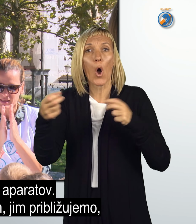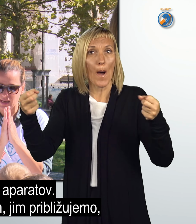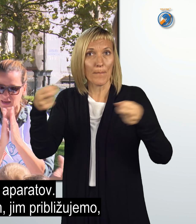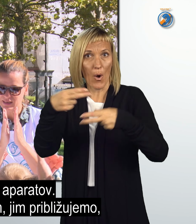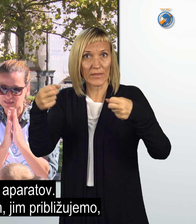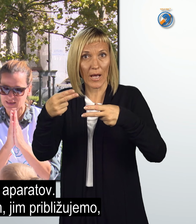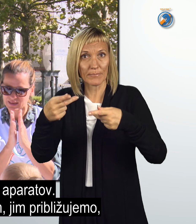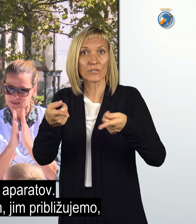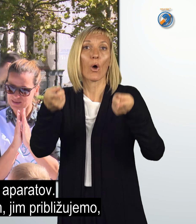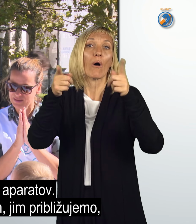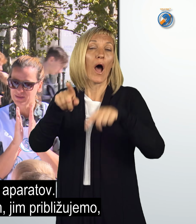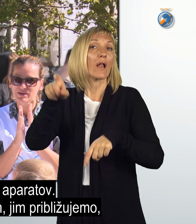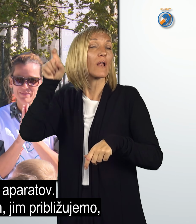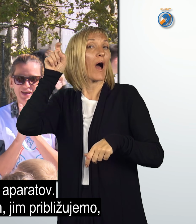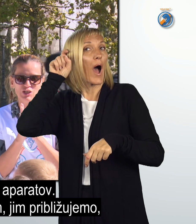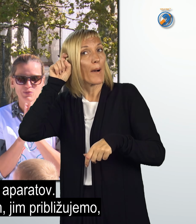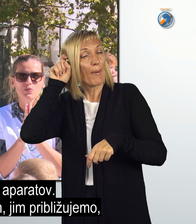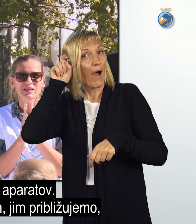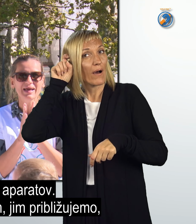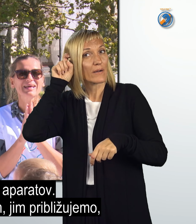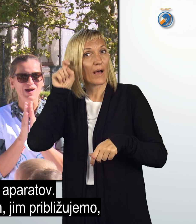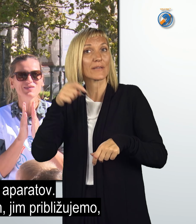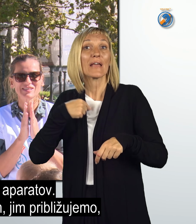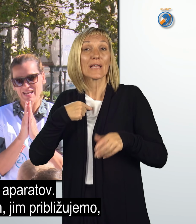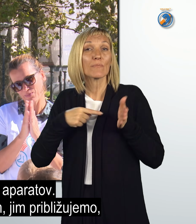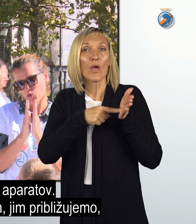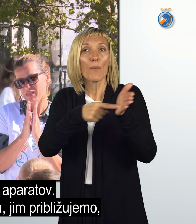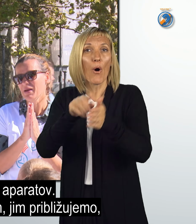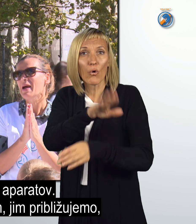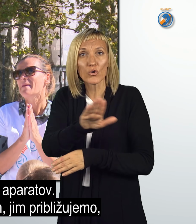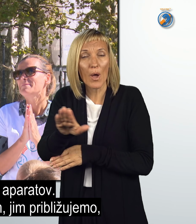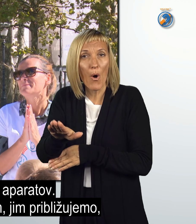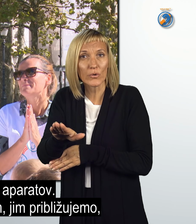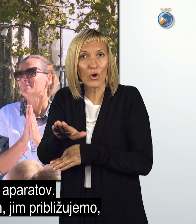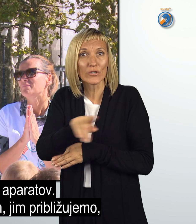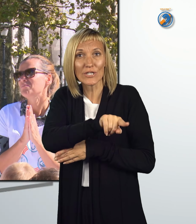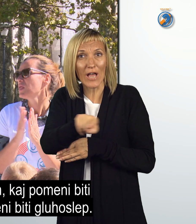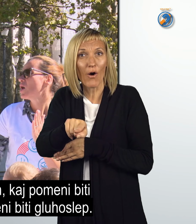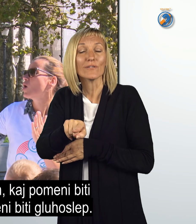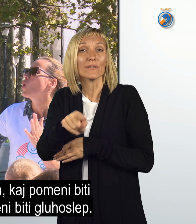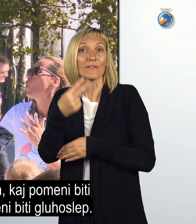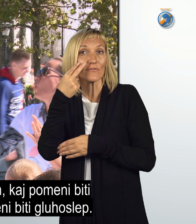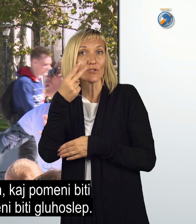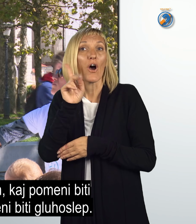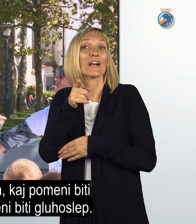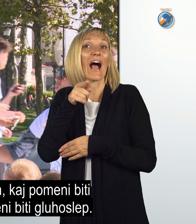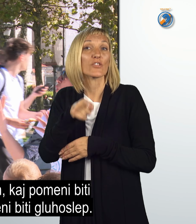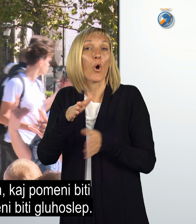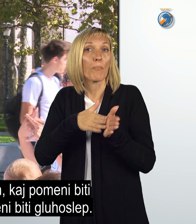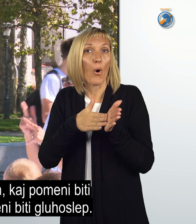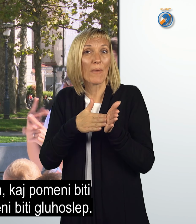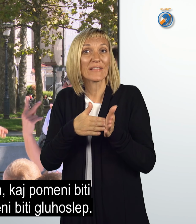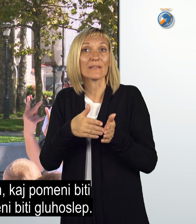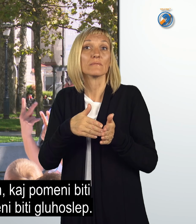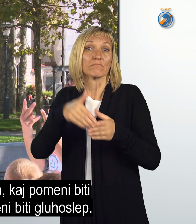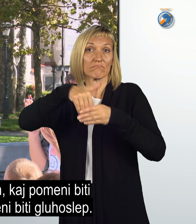slušnih aparatov ter prikazujemo otrokom, da približamo, kaj je to